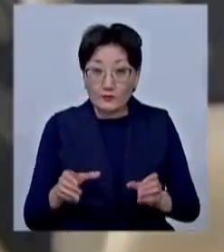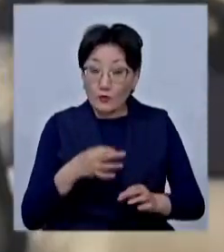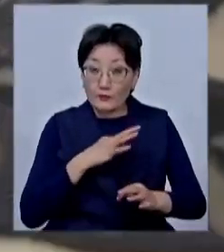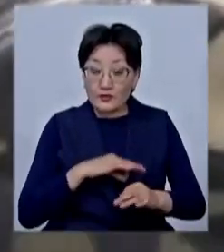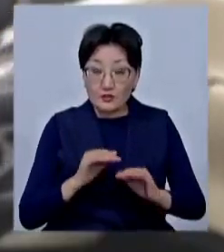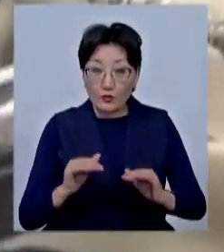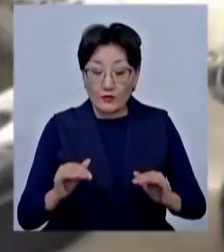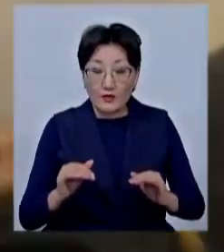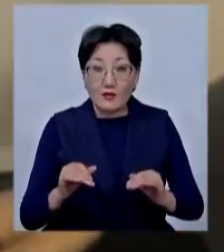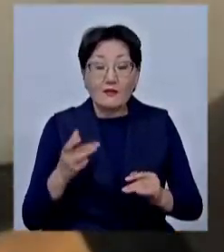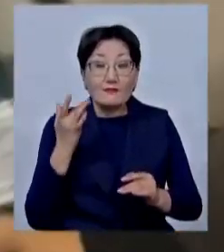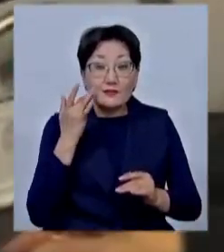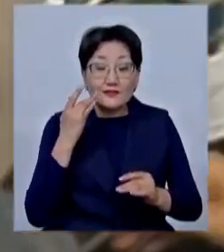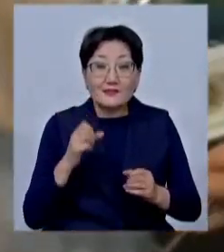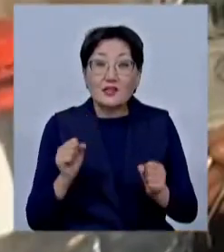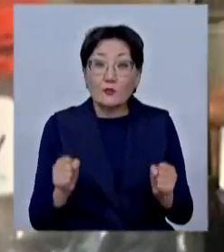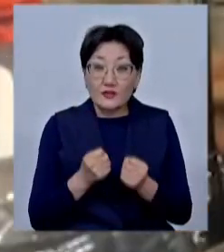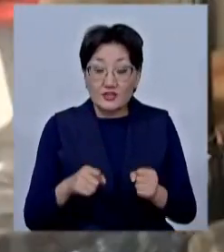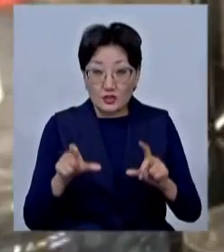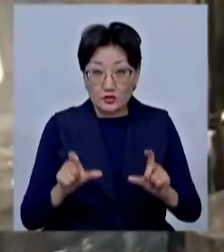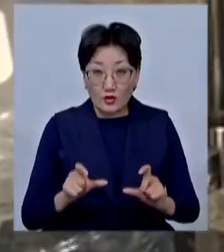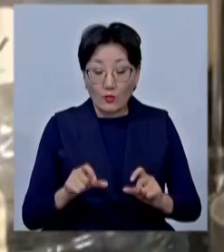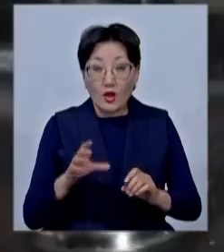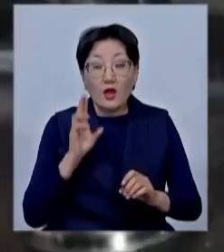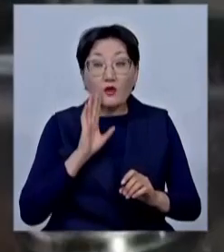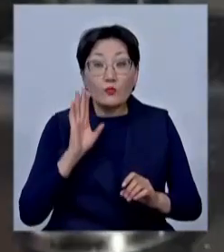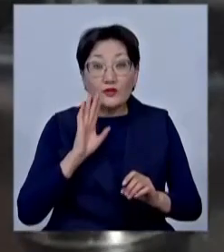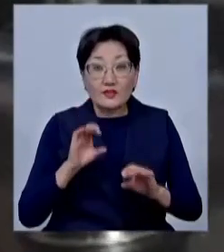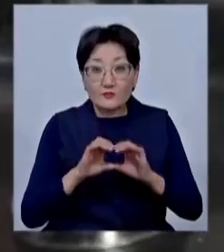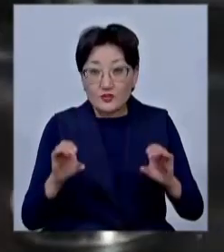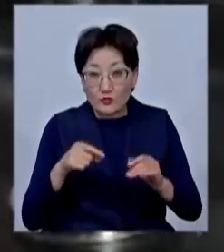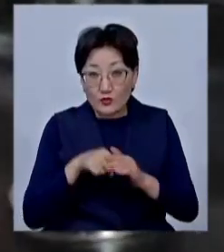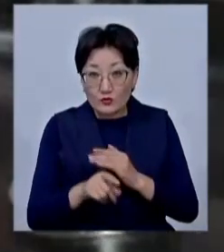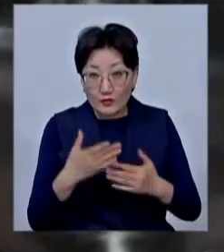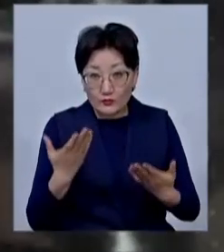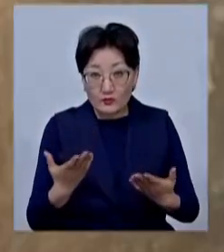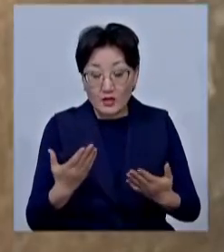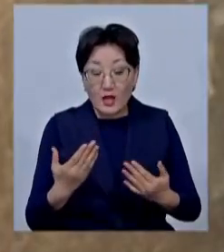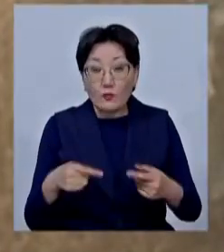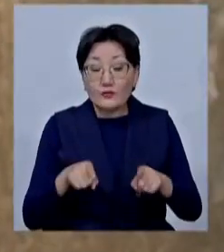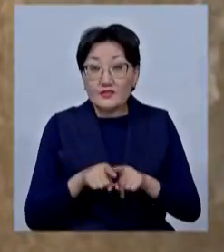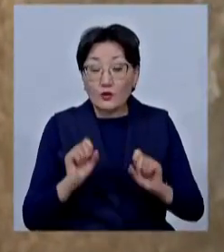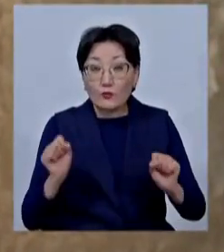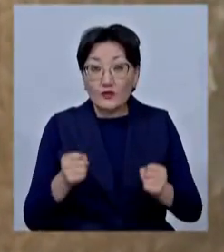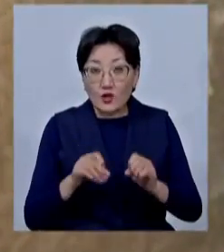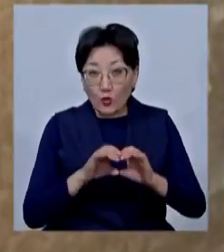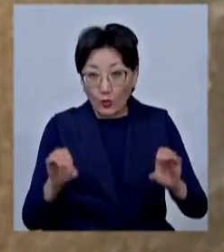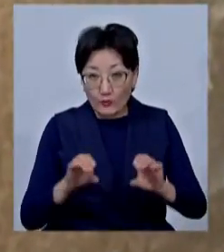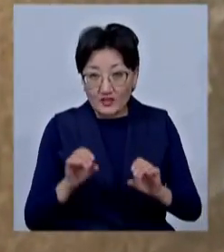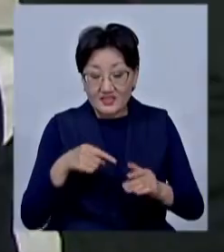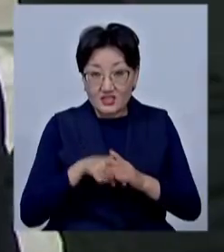өмі тістеріне тиіп көрпеге оранып отырады. Ал краннан мүлдем су ақпайды. Өйткені арқаның аязында құбырлар қатып